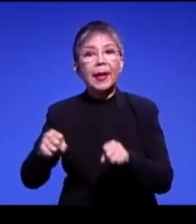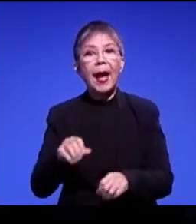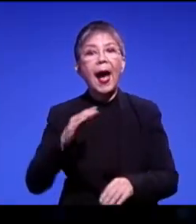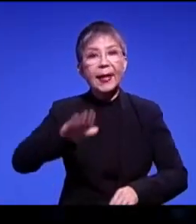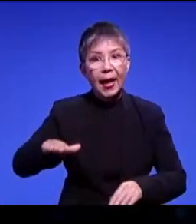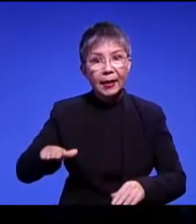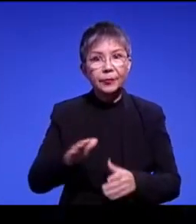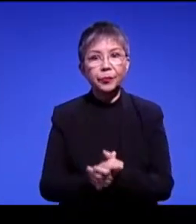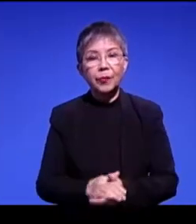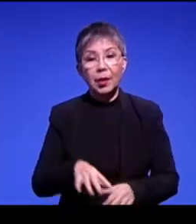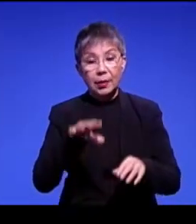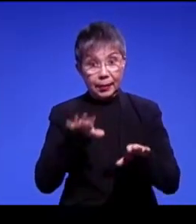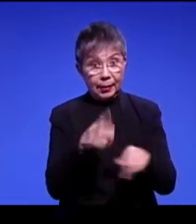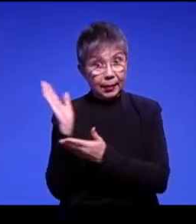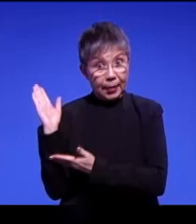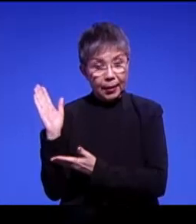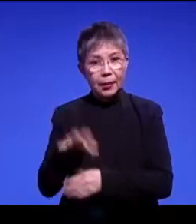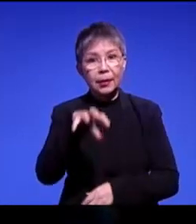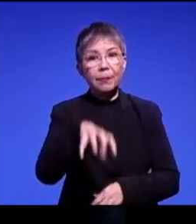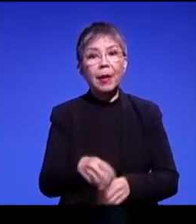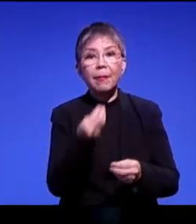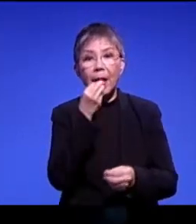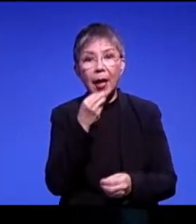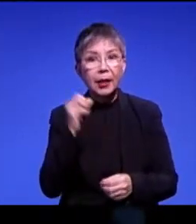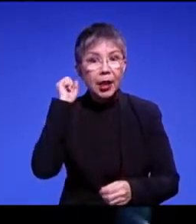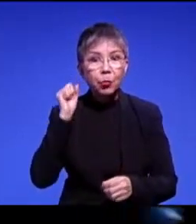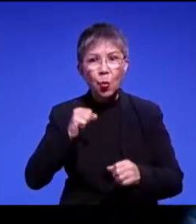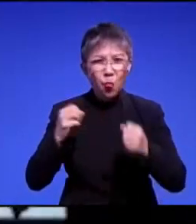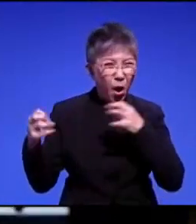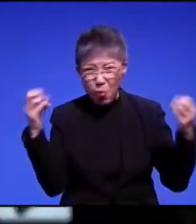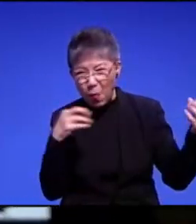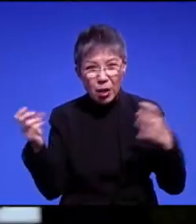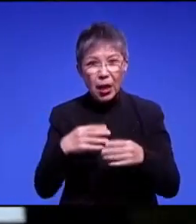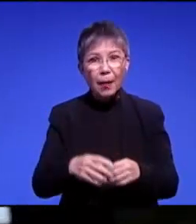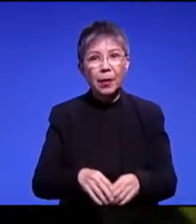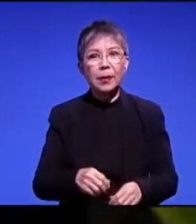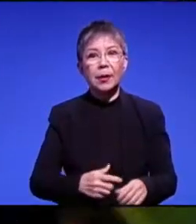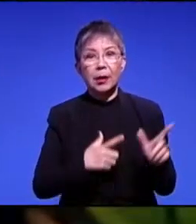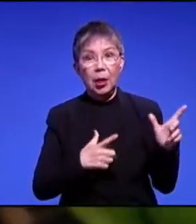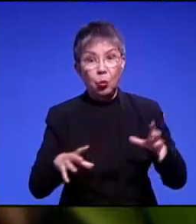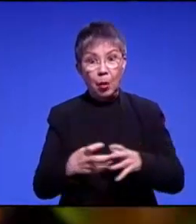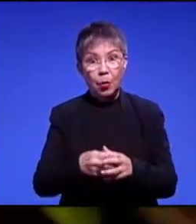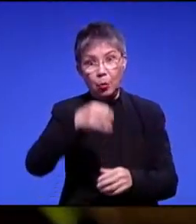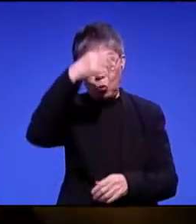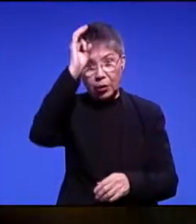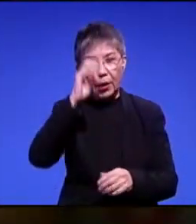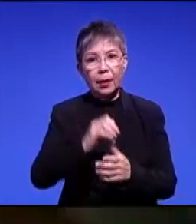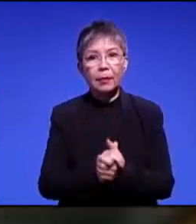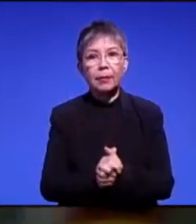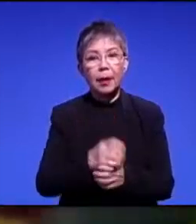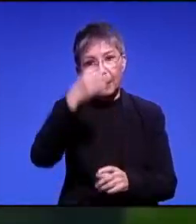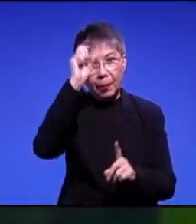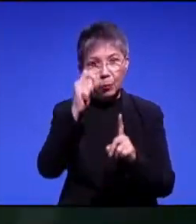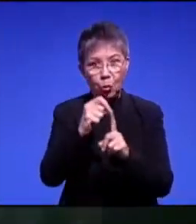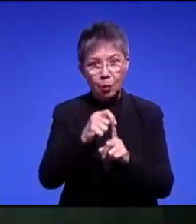Pengunjung di salah satu rumah makan di kota Makassar, Sulawesi Selatan ini langsung terlibat keributan dengan aparat gabungan TNI, Polri, serta